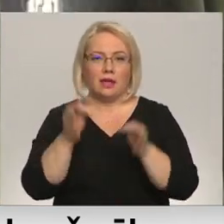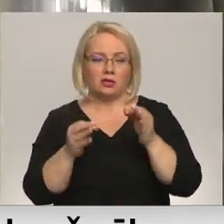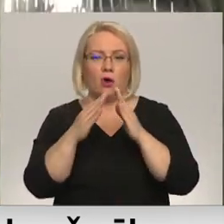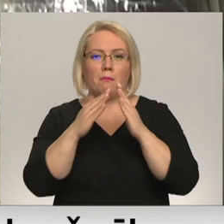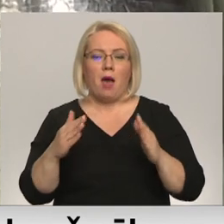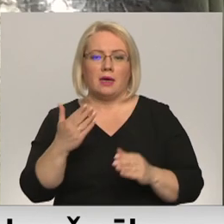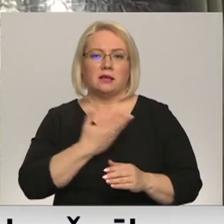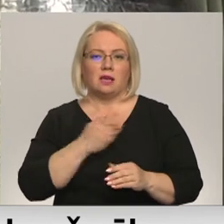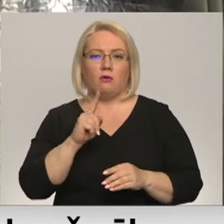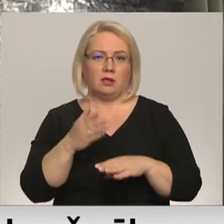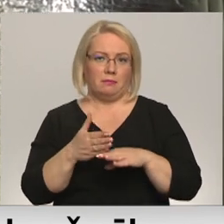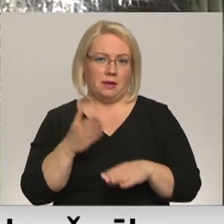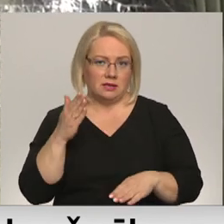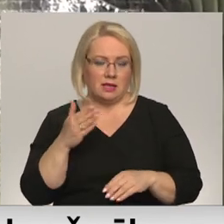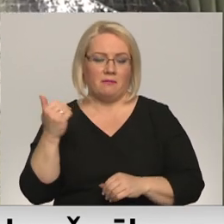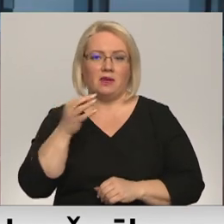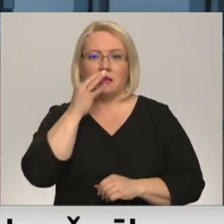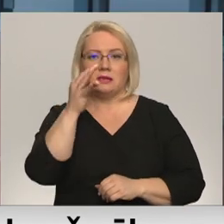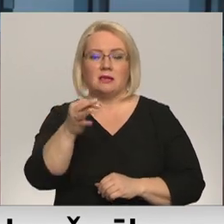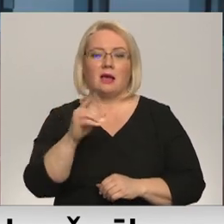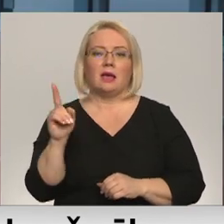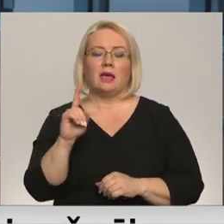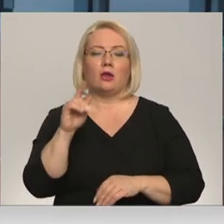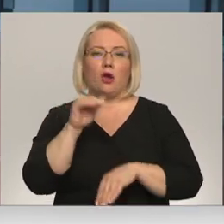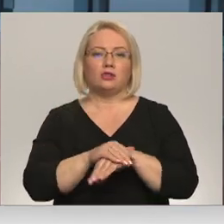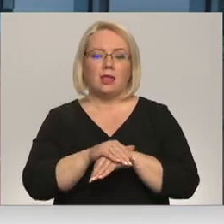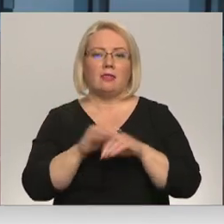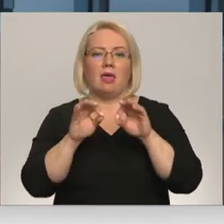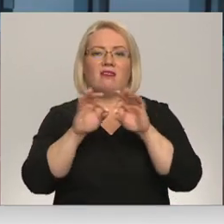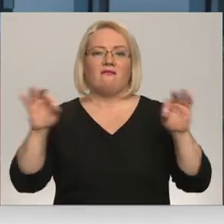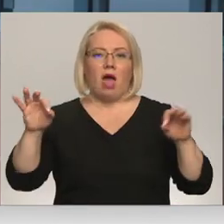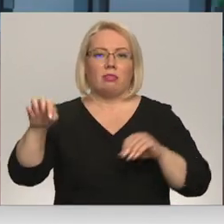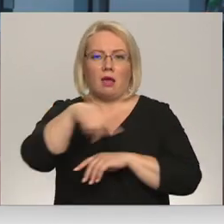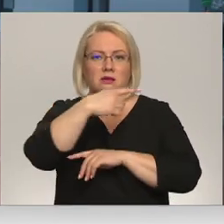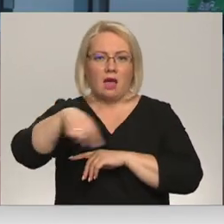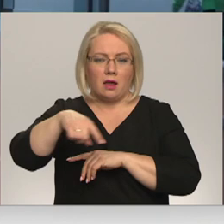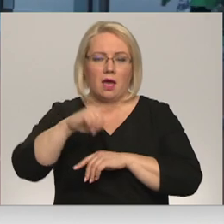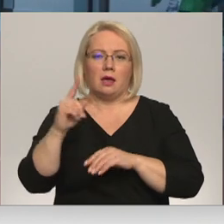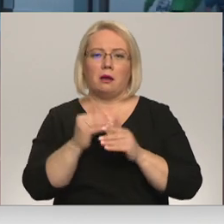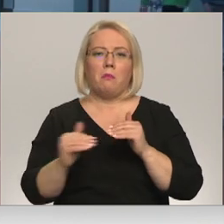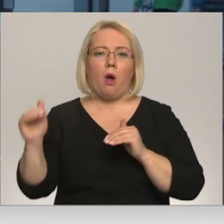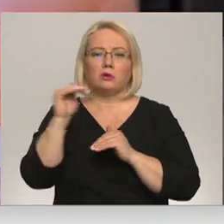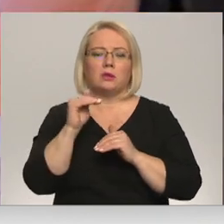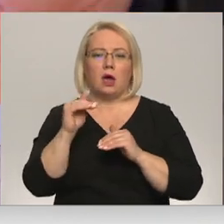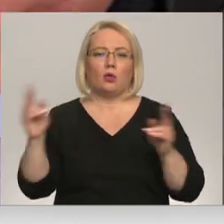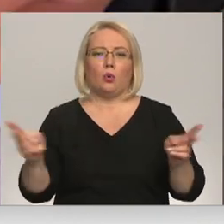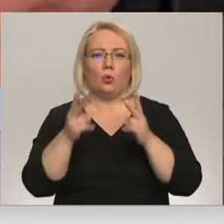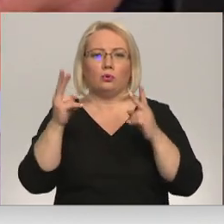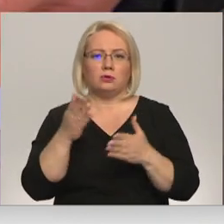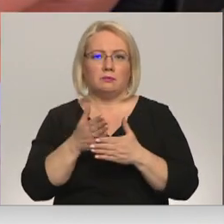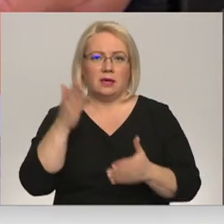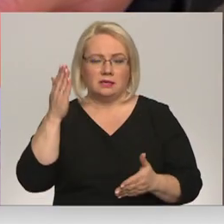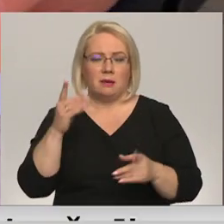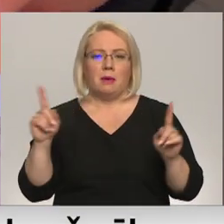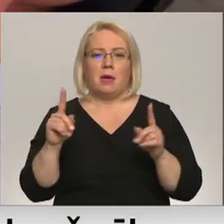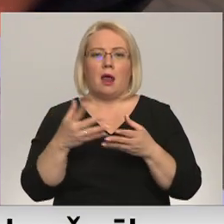Ir konstatēti vadi, kas karājas pie sienas, tātad tā ir paaugstināta ugunsbīstamība. Ir